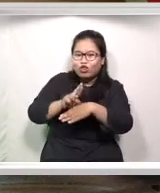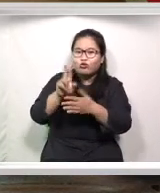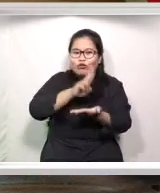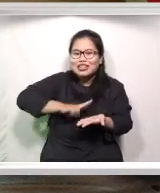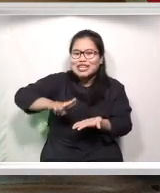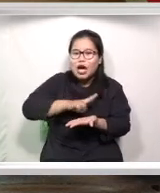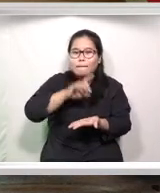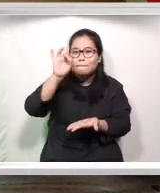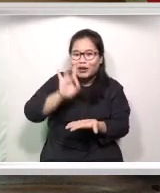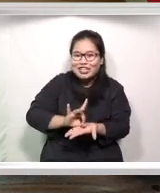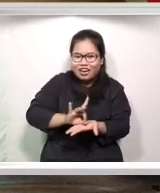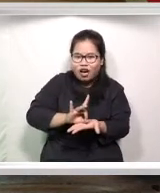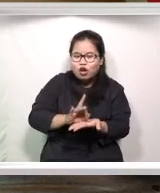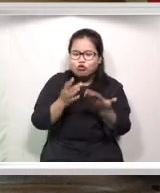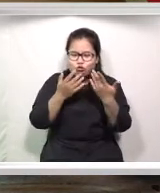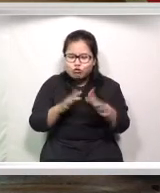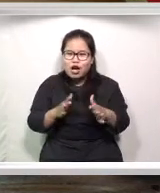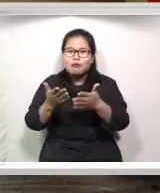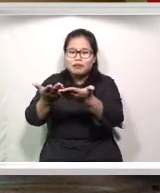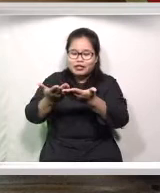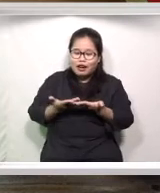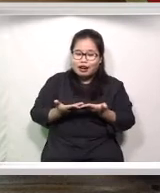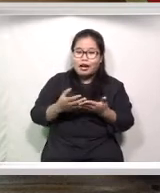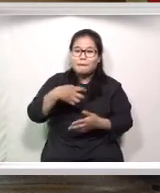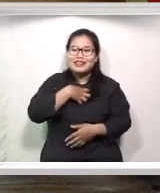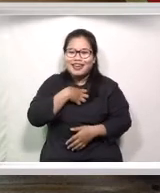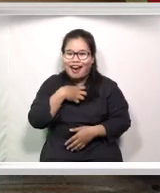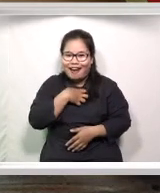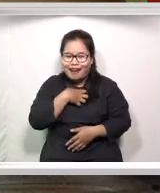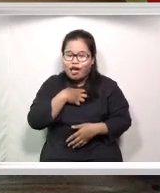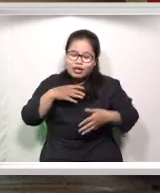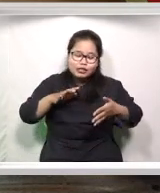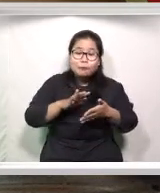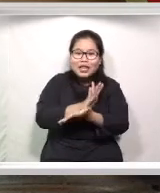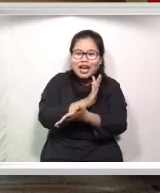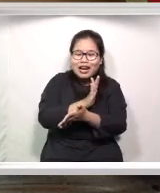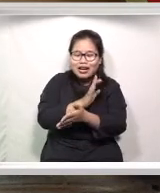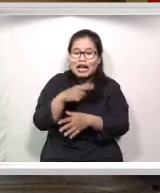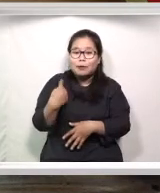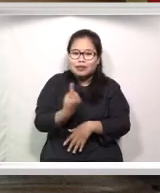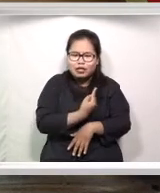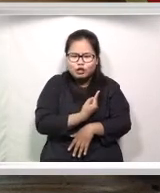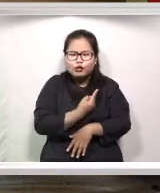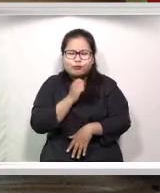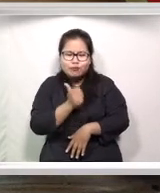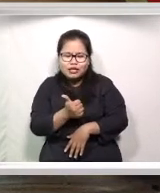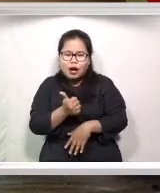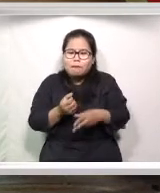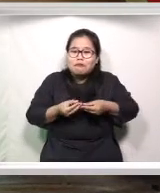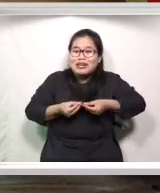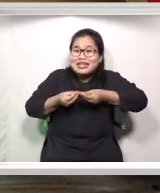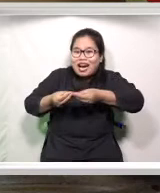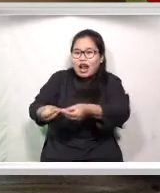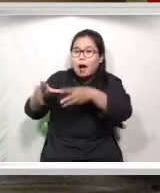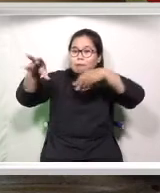Universitas Brawijaya yang telah memberikan kepercayaan dan kesempatan kepada kami untuk dapat memberikan